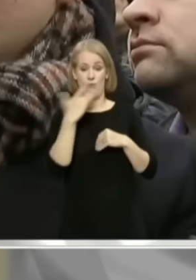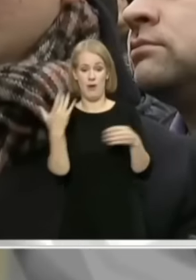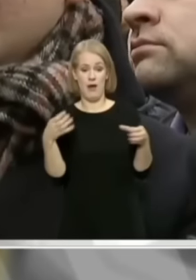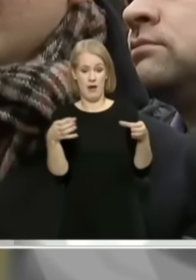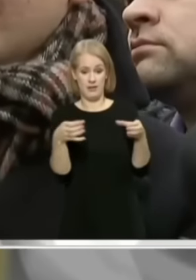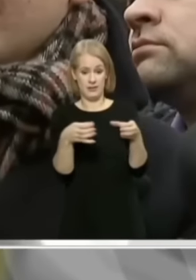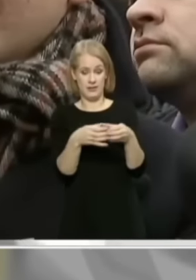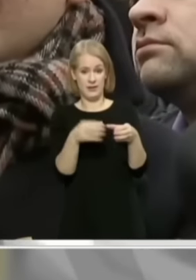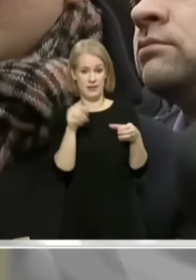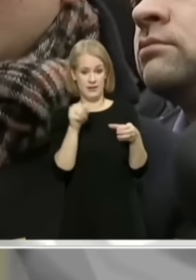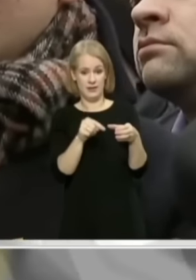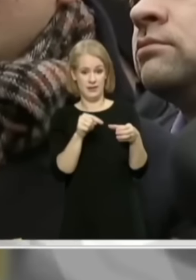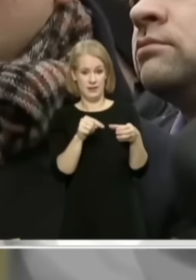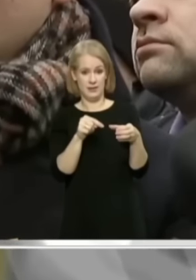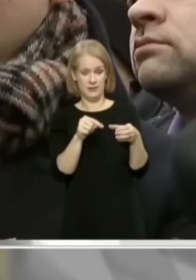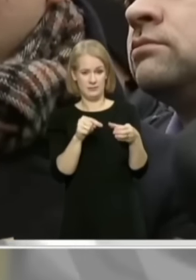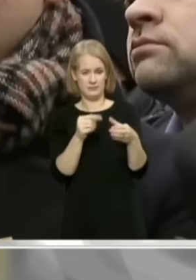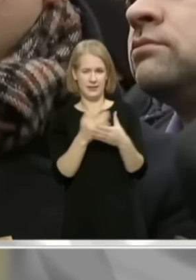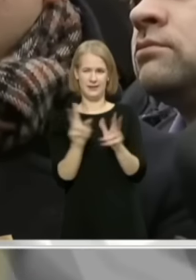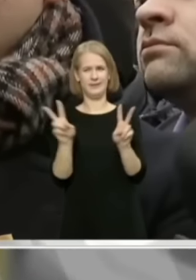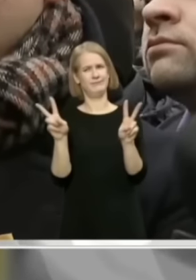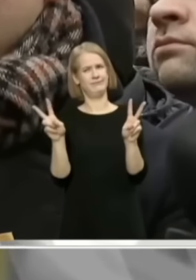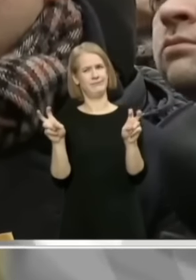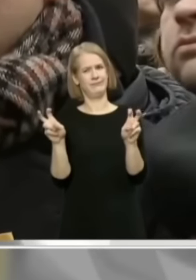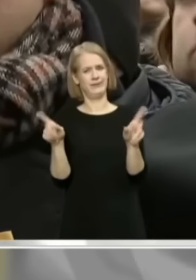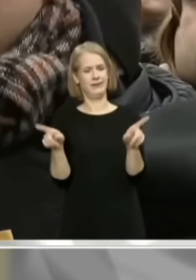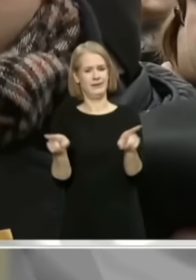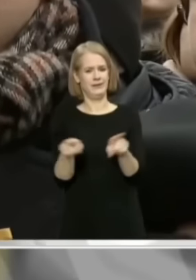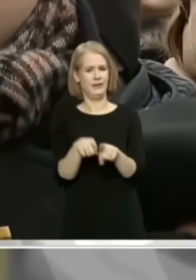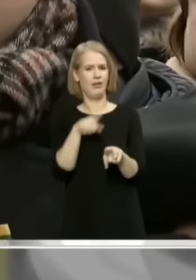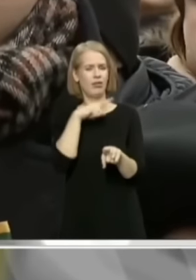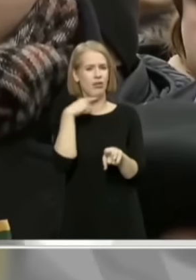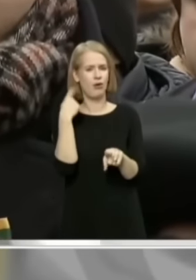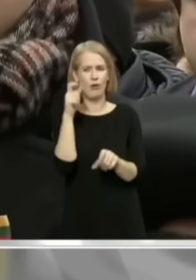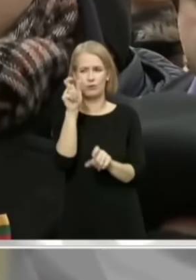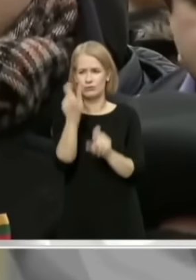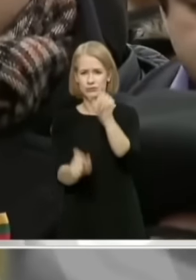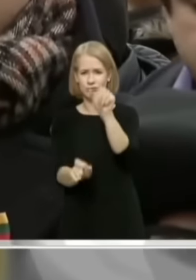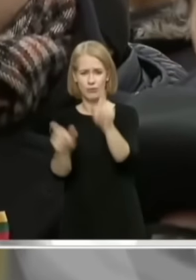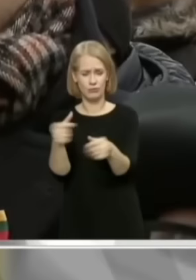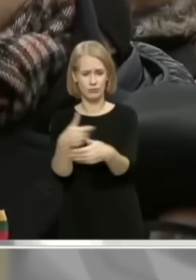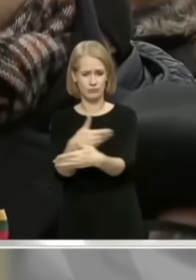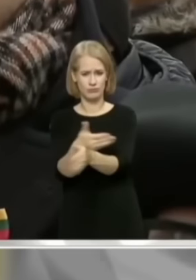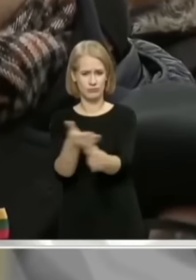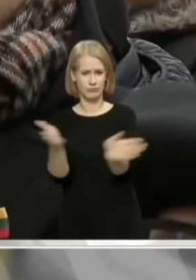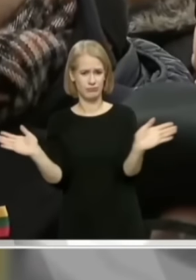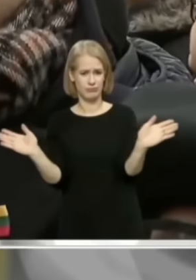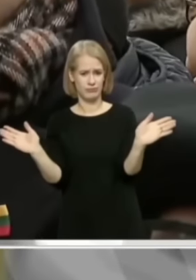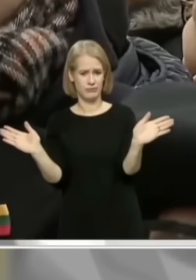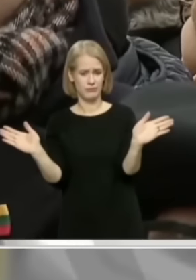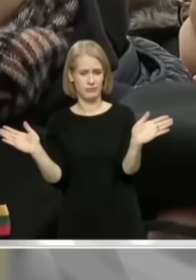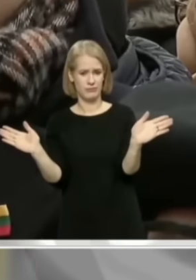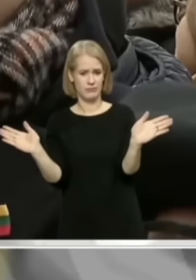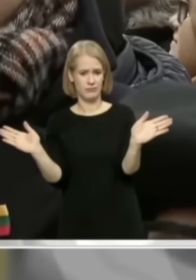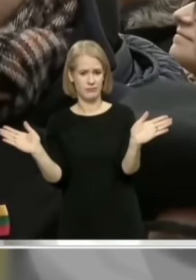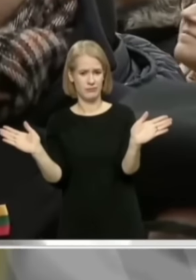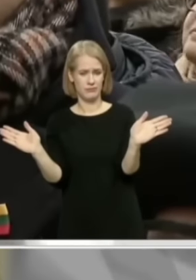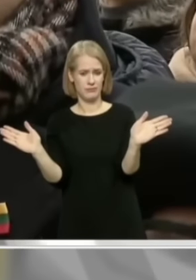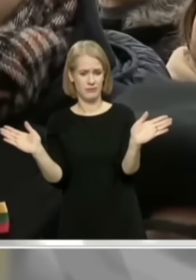yra begalinė. Narių skaičiumi ir kasnį